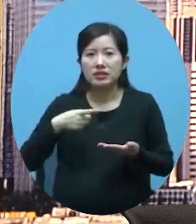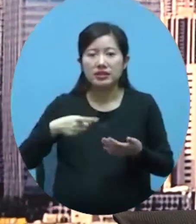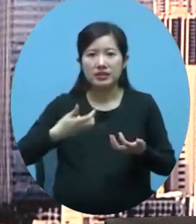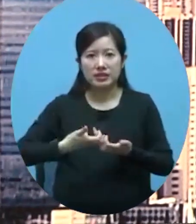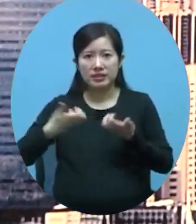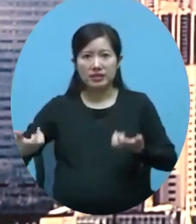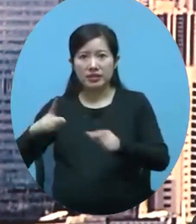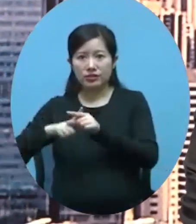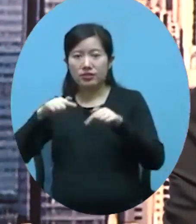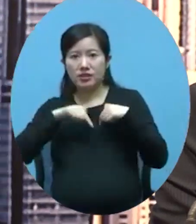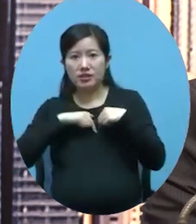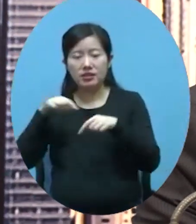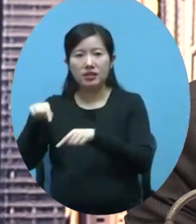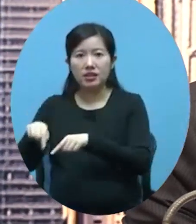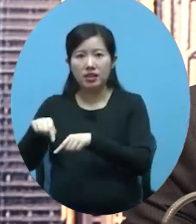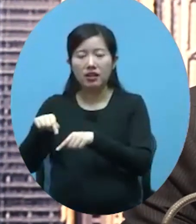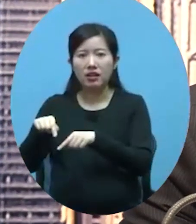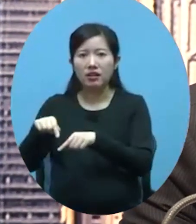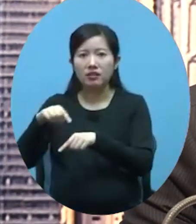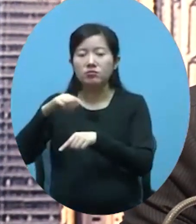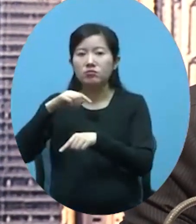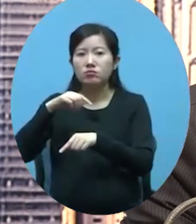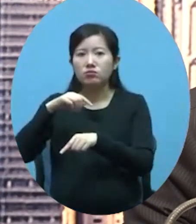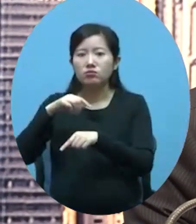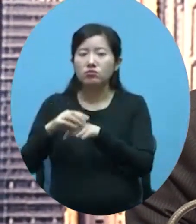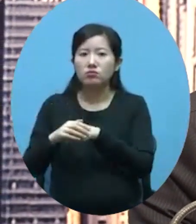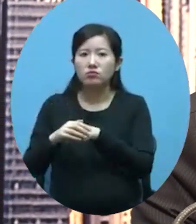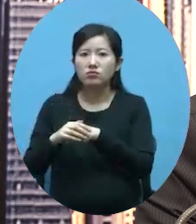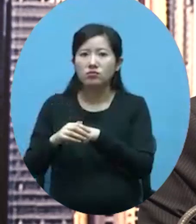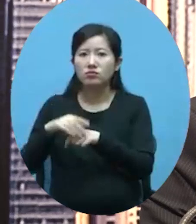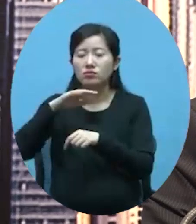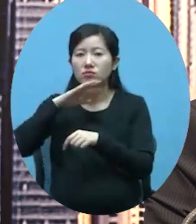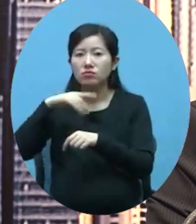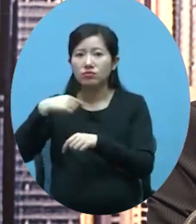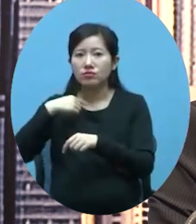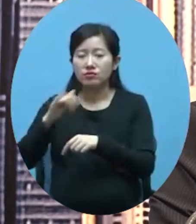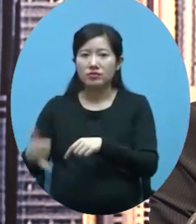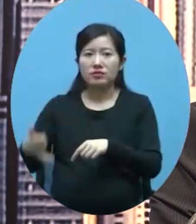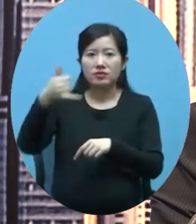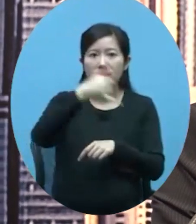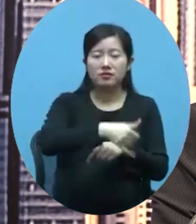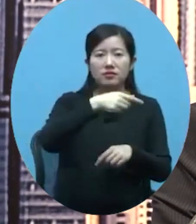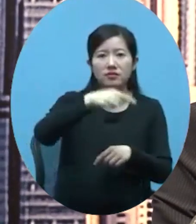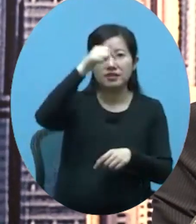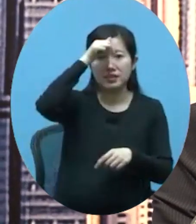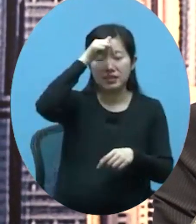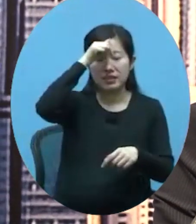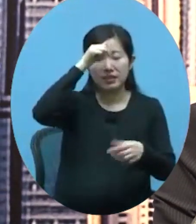疫中心的病人当他们需要去到我们医管局就诊的时候我们都会有联系